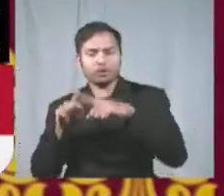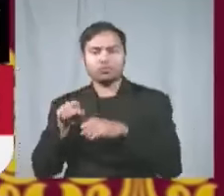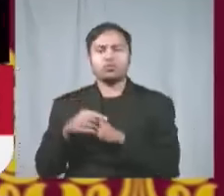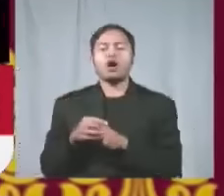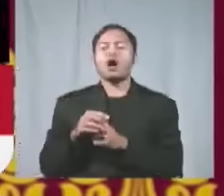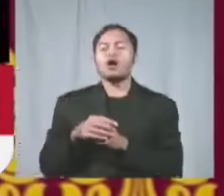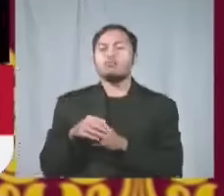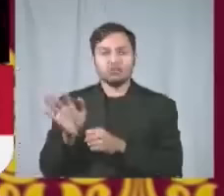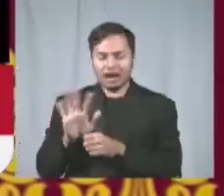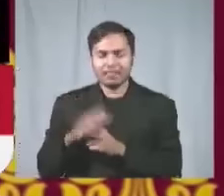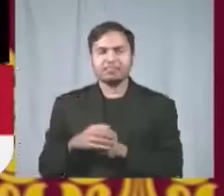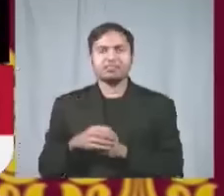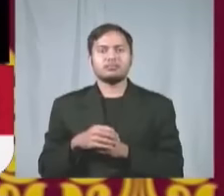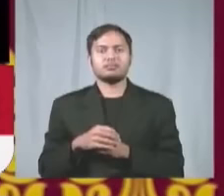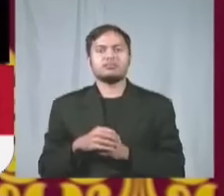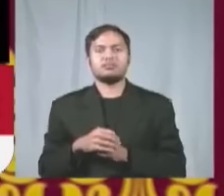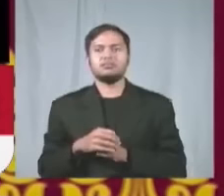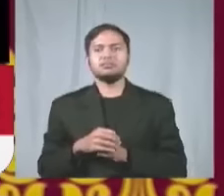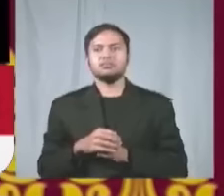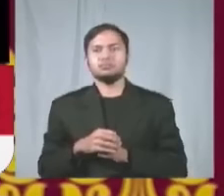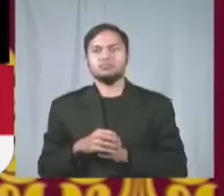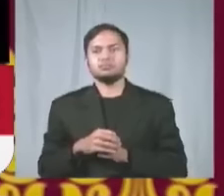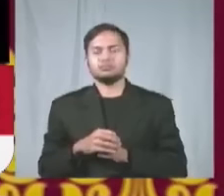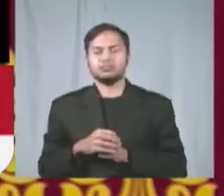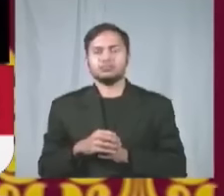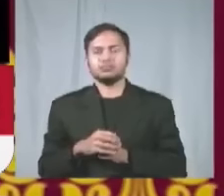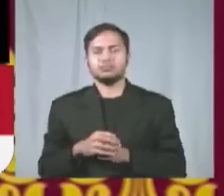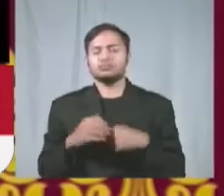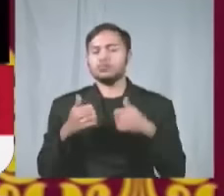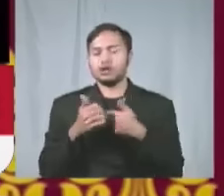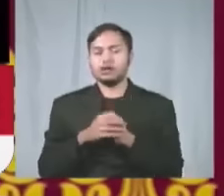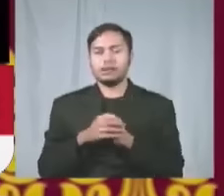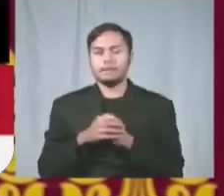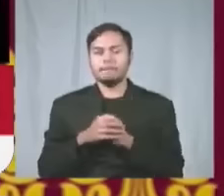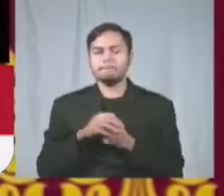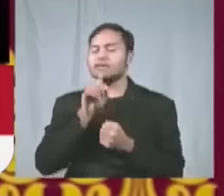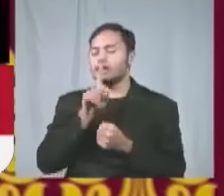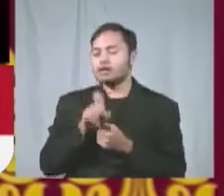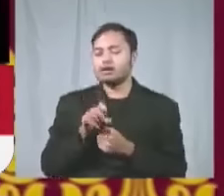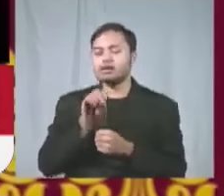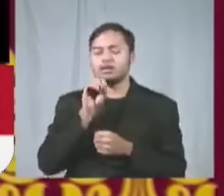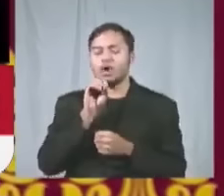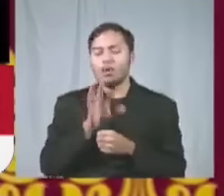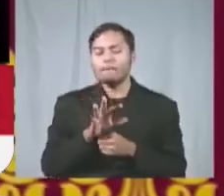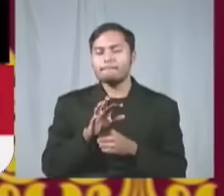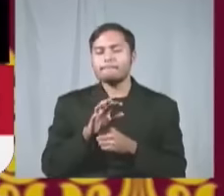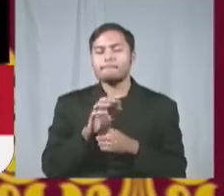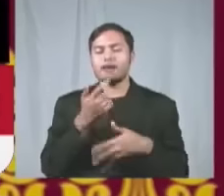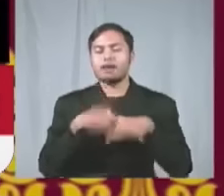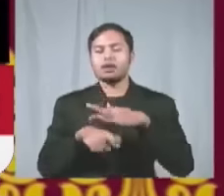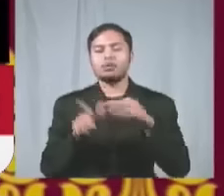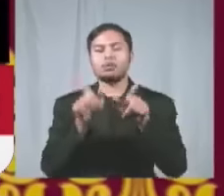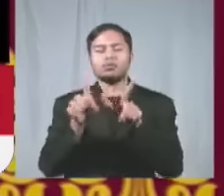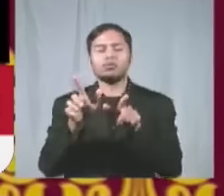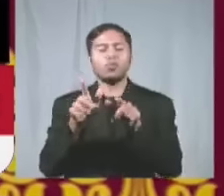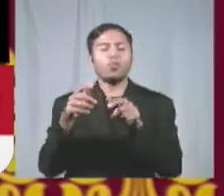lah. Ya, silakan pertanyaan harus dijawab dari wakil. Baik, terima kasih. Sebetulnya inti